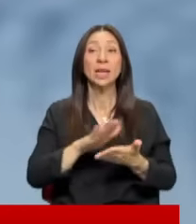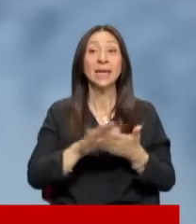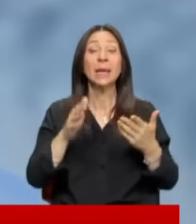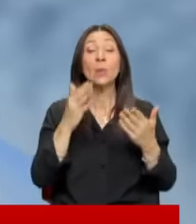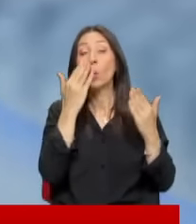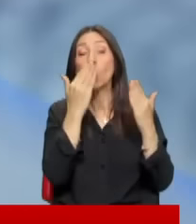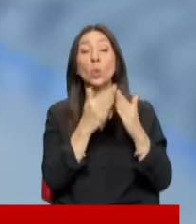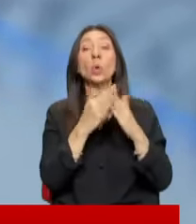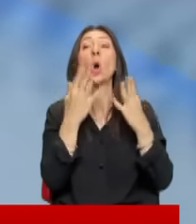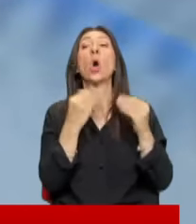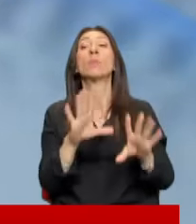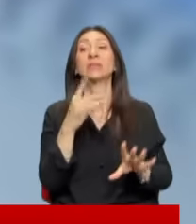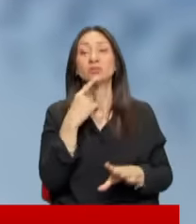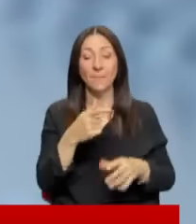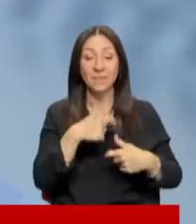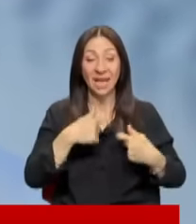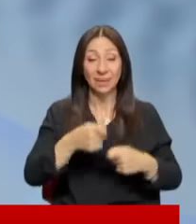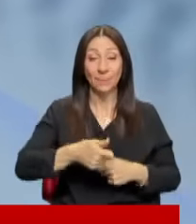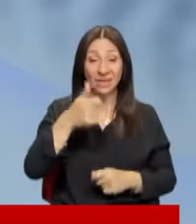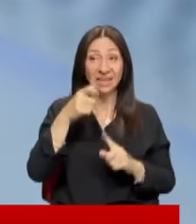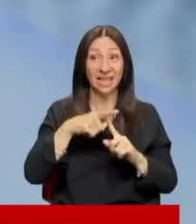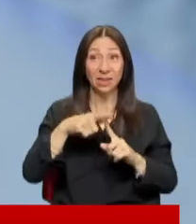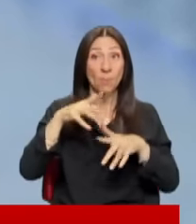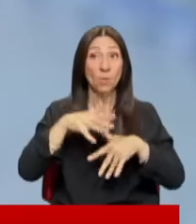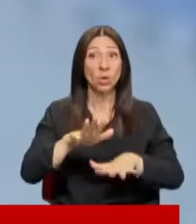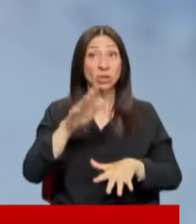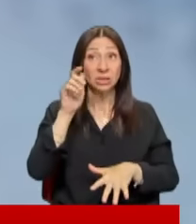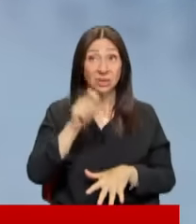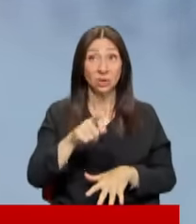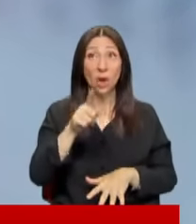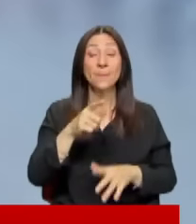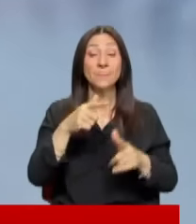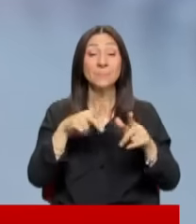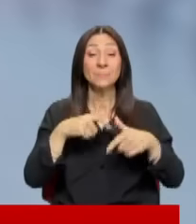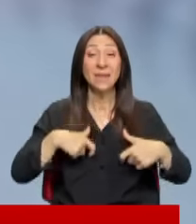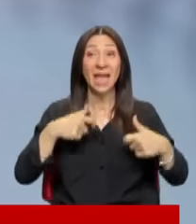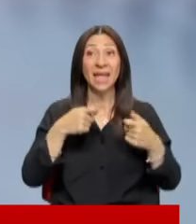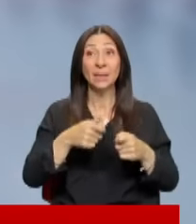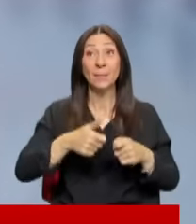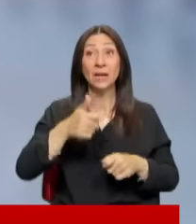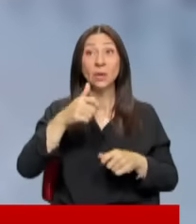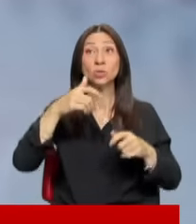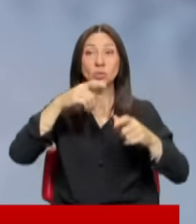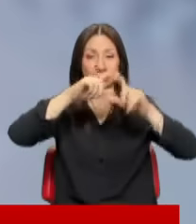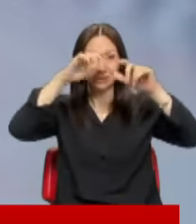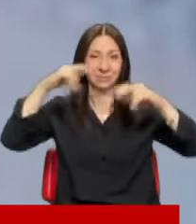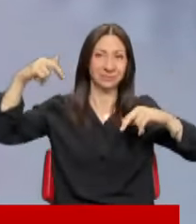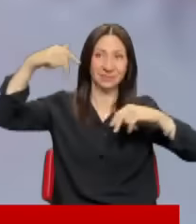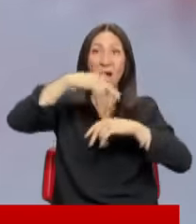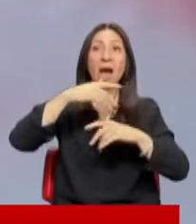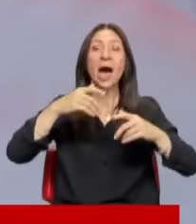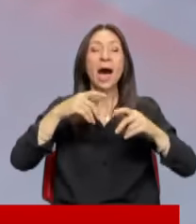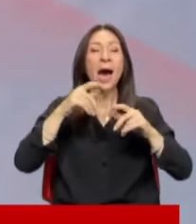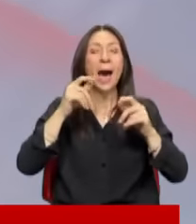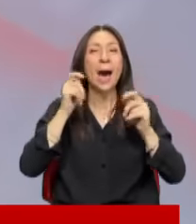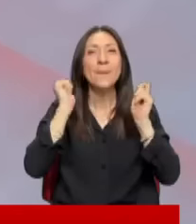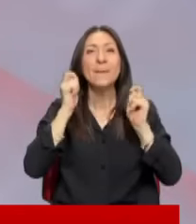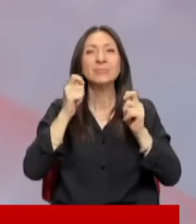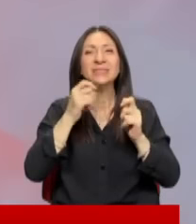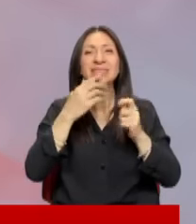uygun bulunmadığını söyleyen Milli Eğitim Bakanı Tekin'i protesto ediyor. Milli Eğitim Bakanlığı önündeki üst geçide Hababam sınıfının